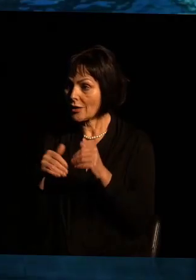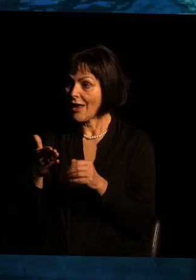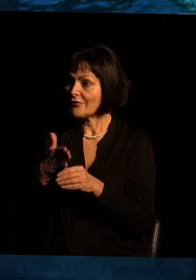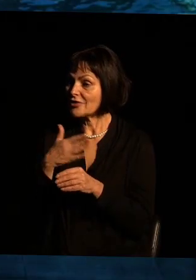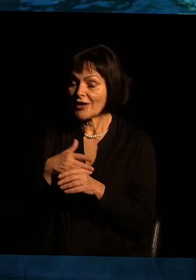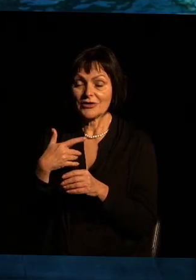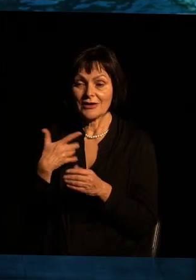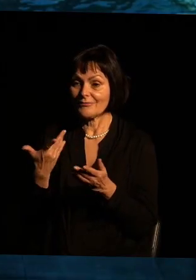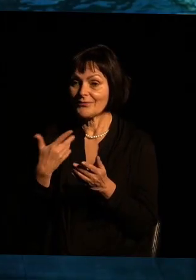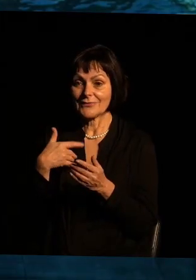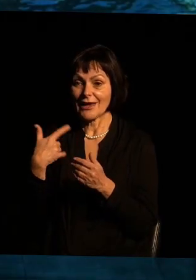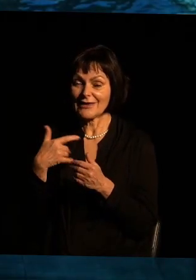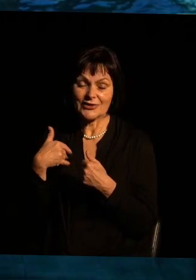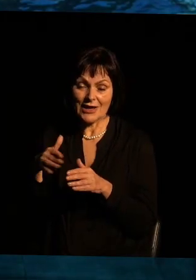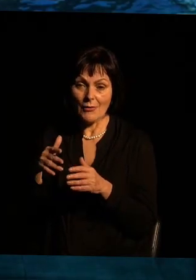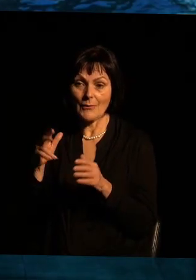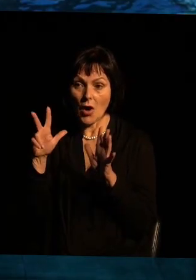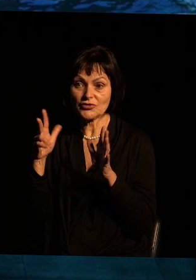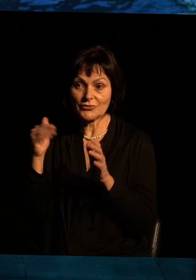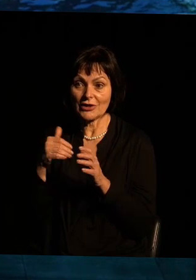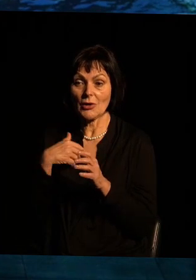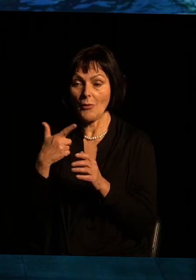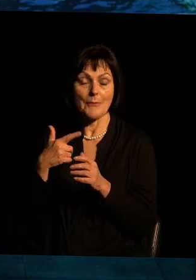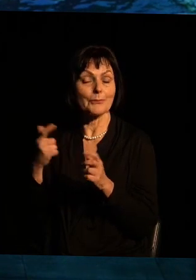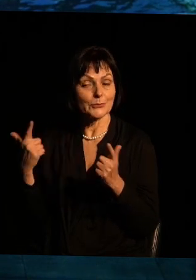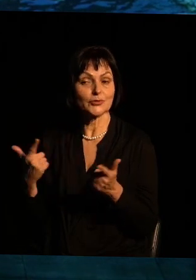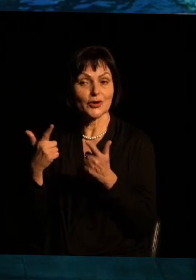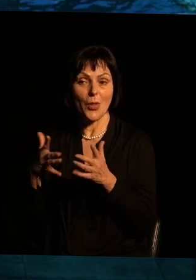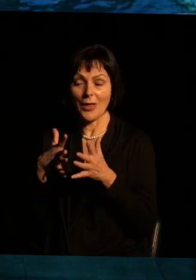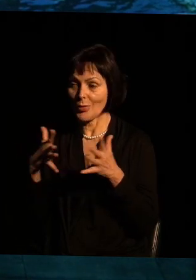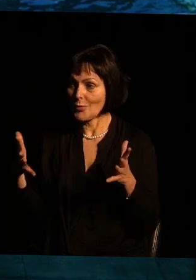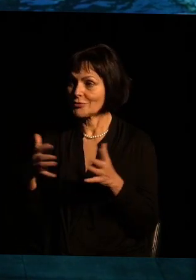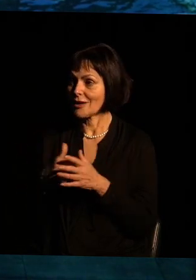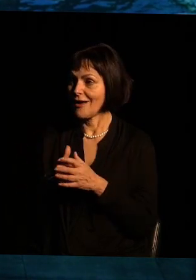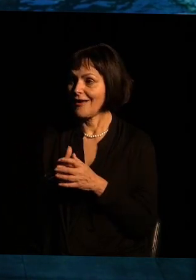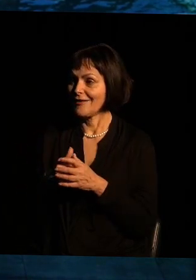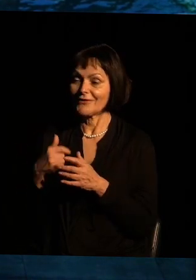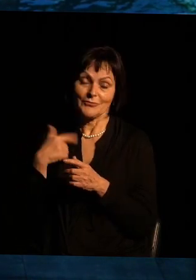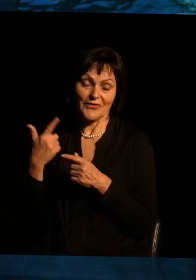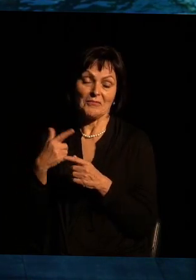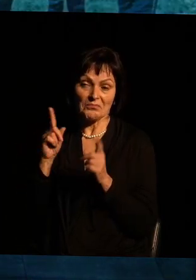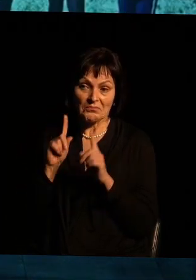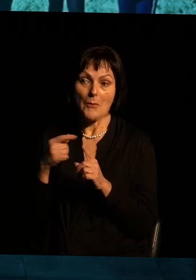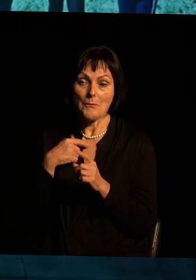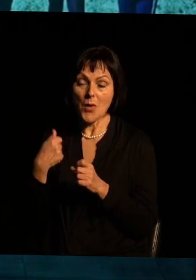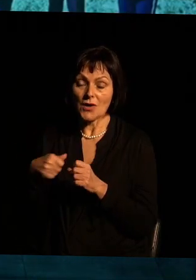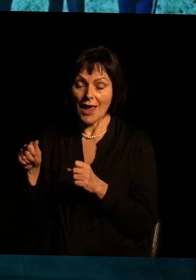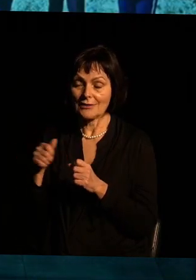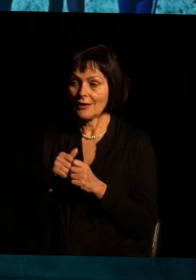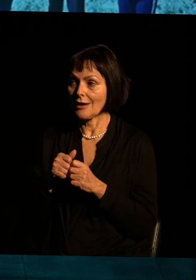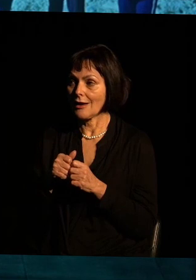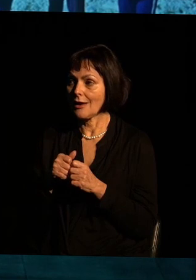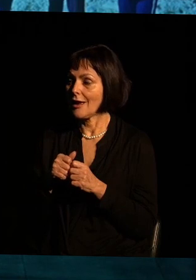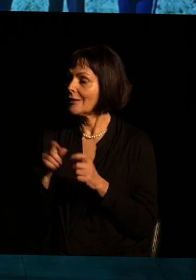no, nie miałem takich zapędów na szczyt 8-tysięczny, ale to była duża przygoda jak zwykle dla mnie. No więc mówię, rzeczywiście pojadę. No i